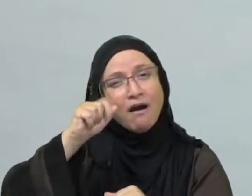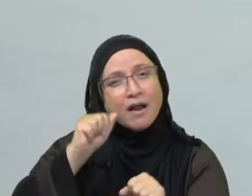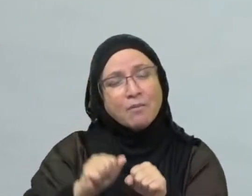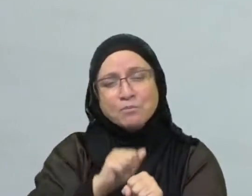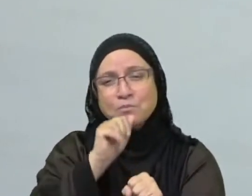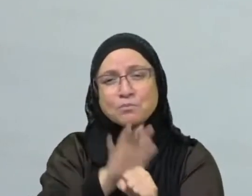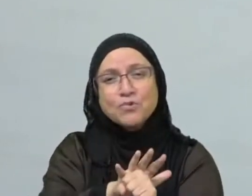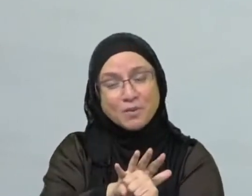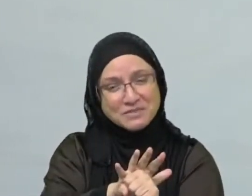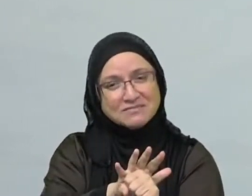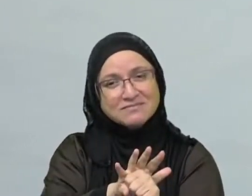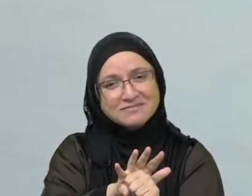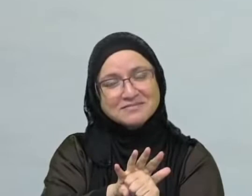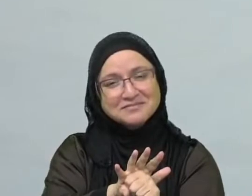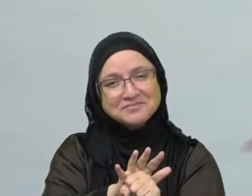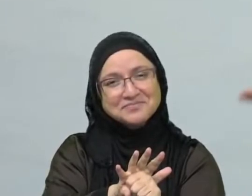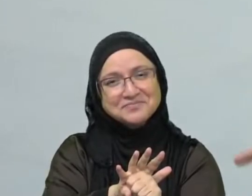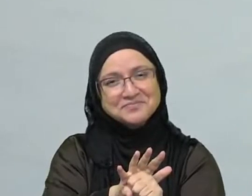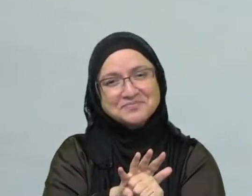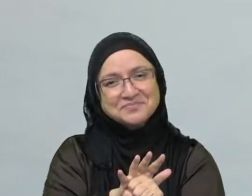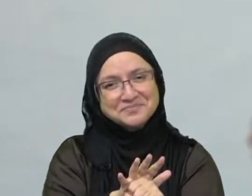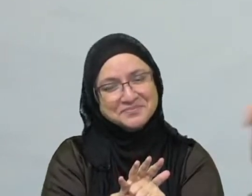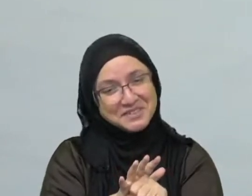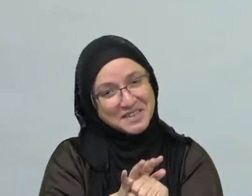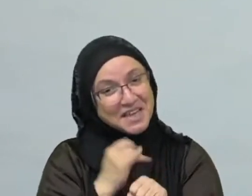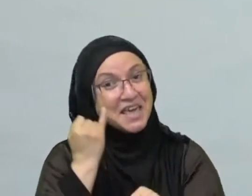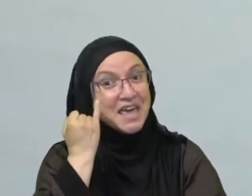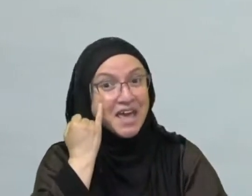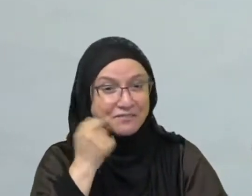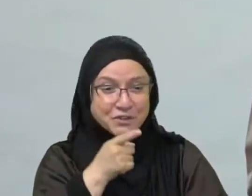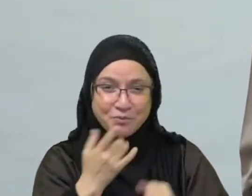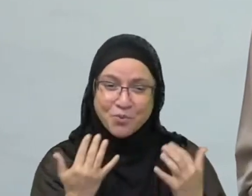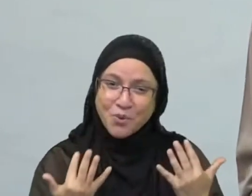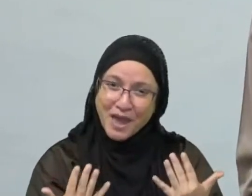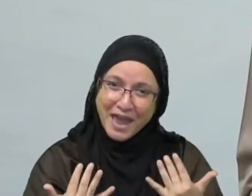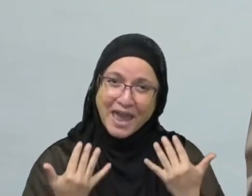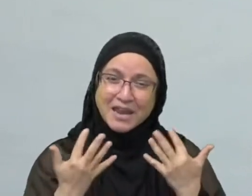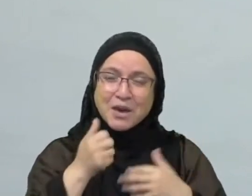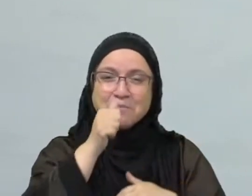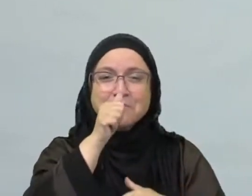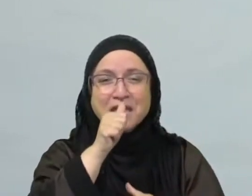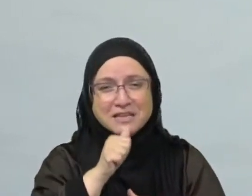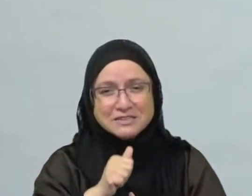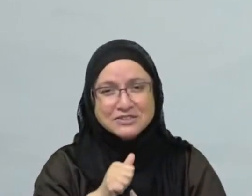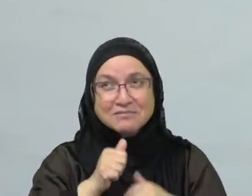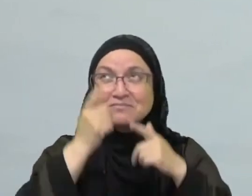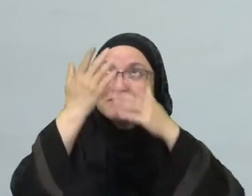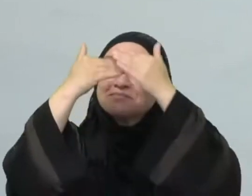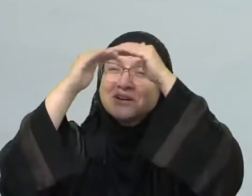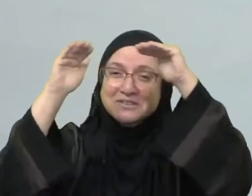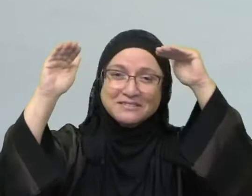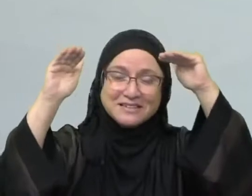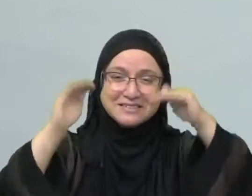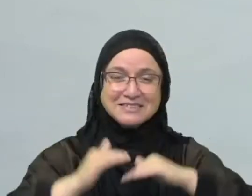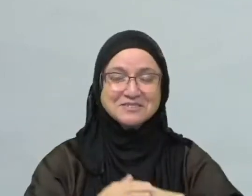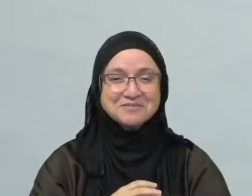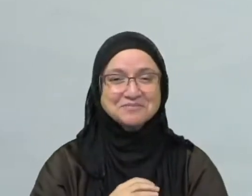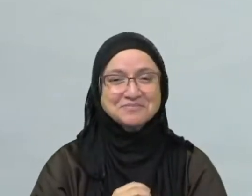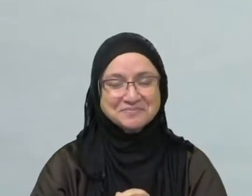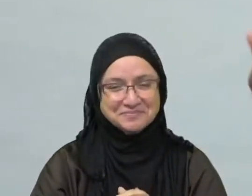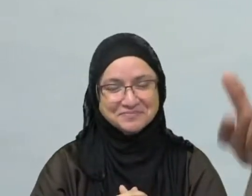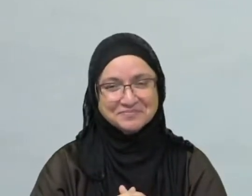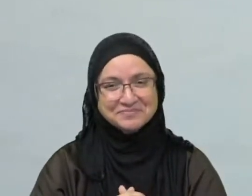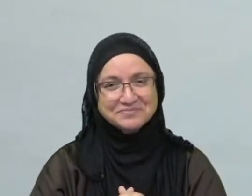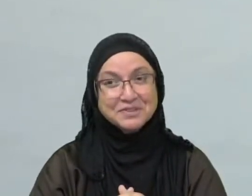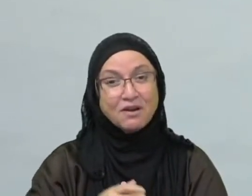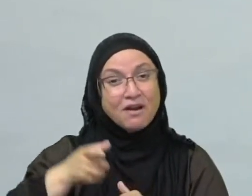we are patient. Allah promised us that paradise if we are steadfast. Over and over again in the seerah of the Prophet ﷺ. And sometimes